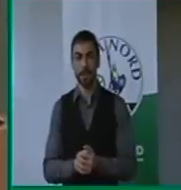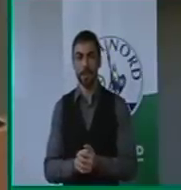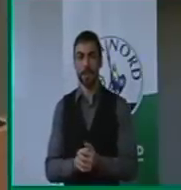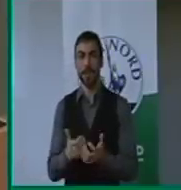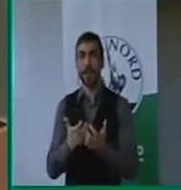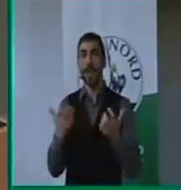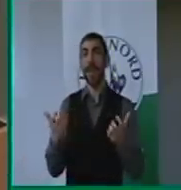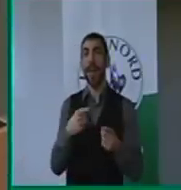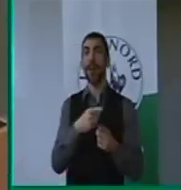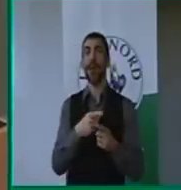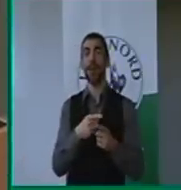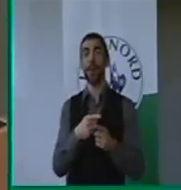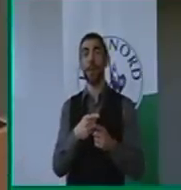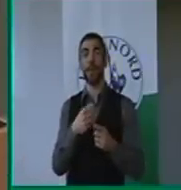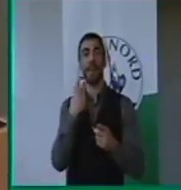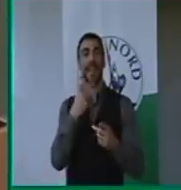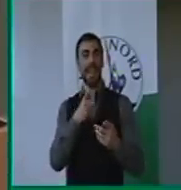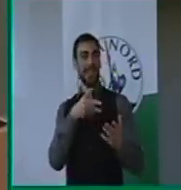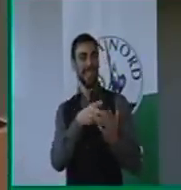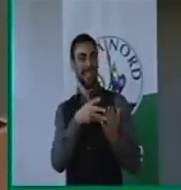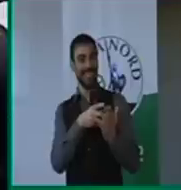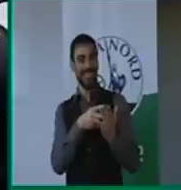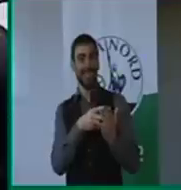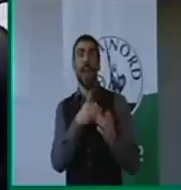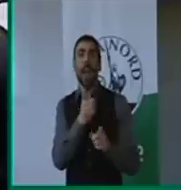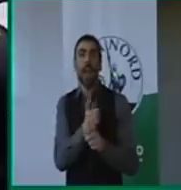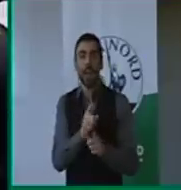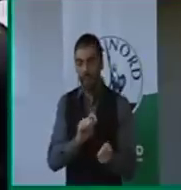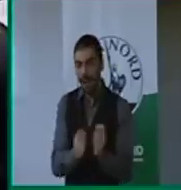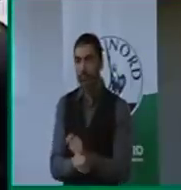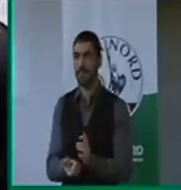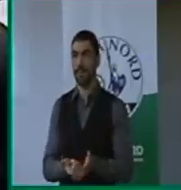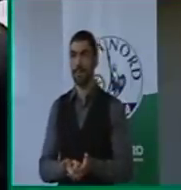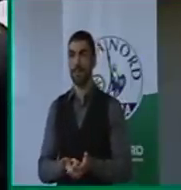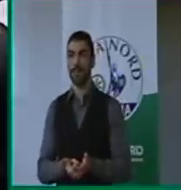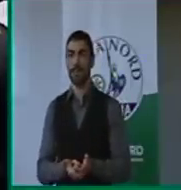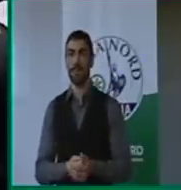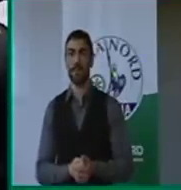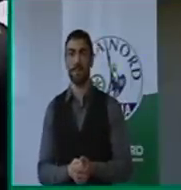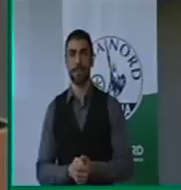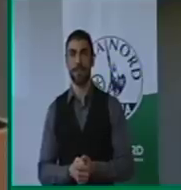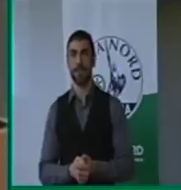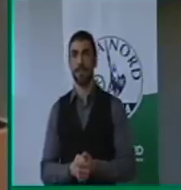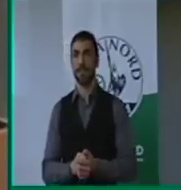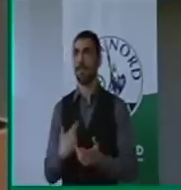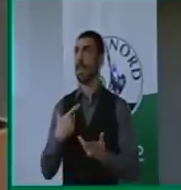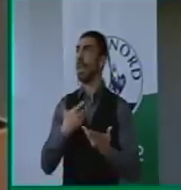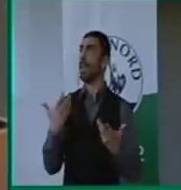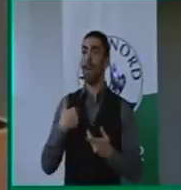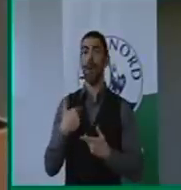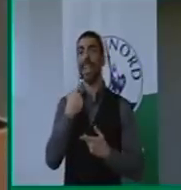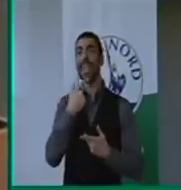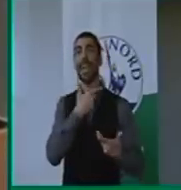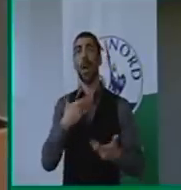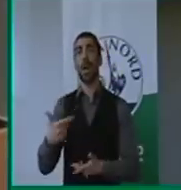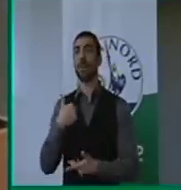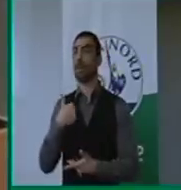un'applicazione che è stridente occorre fare il cambiamento e io Tra l'altro tra i miei ospiti c'era